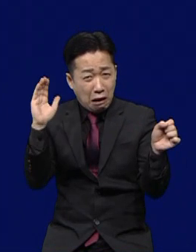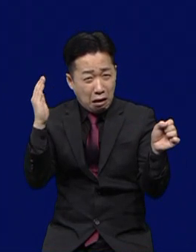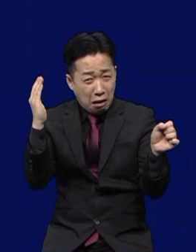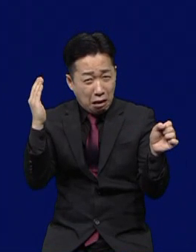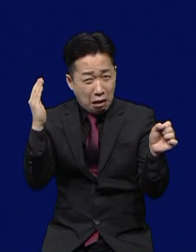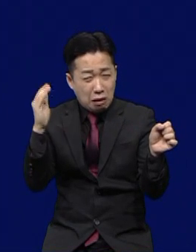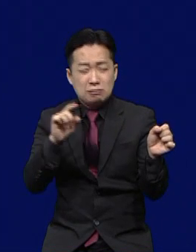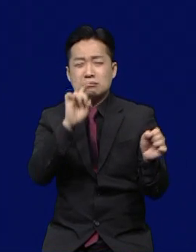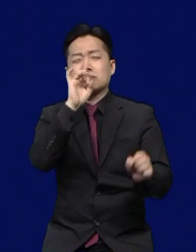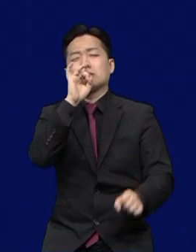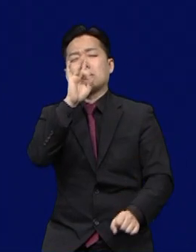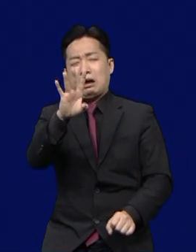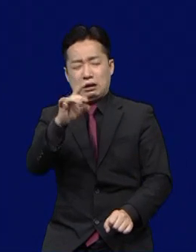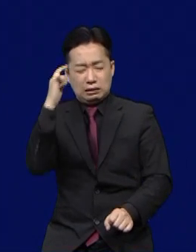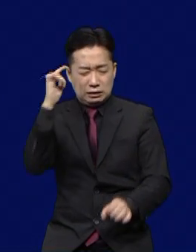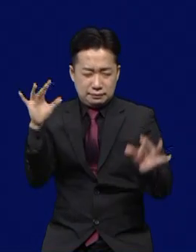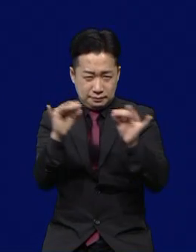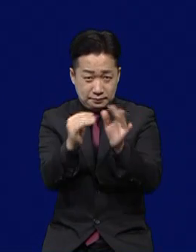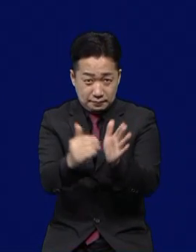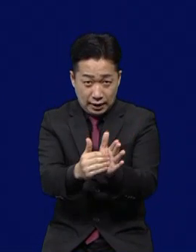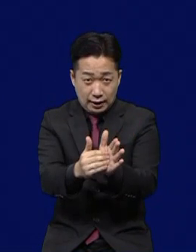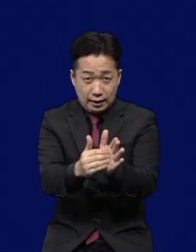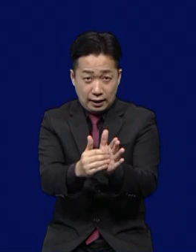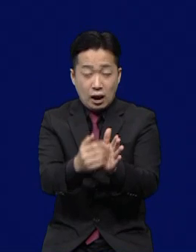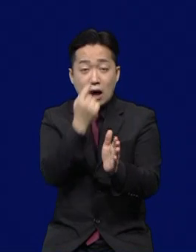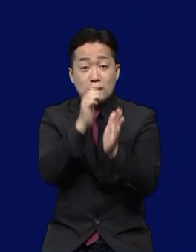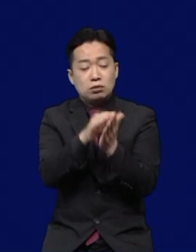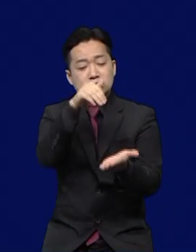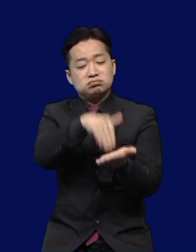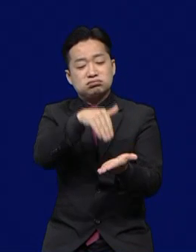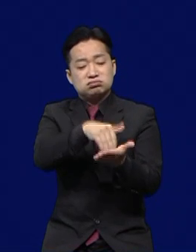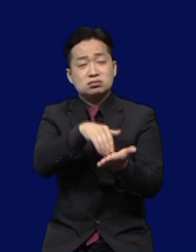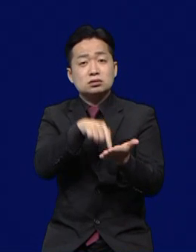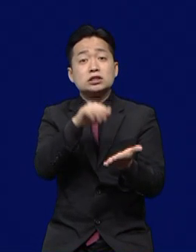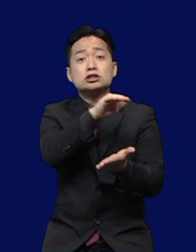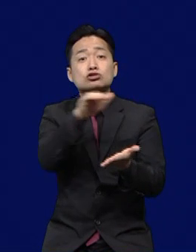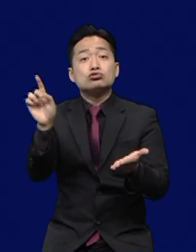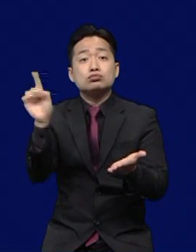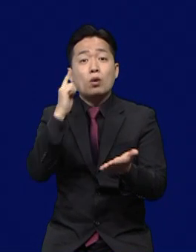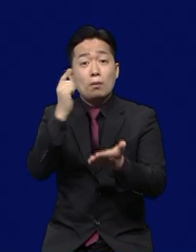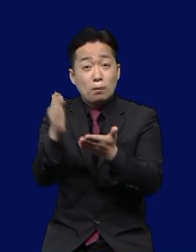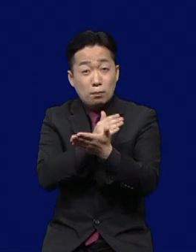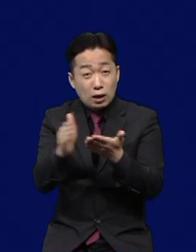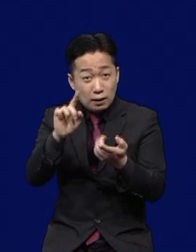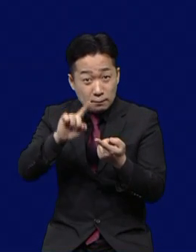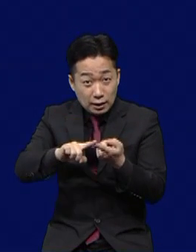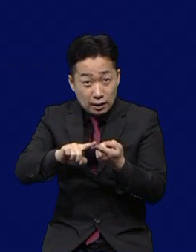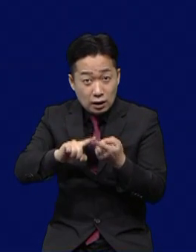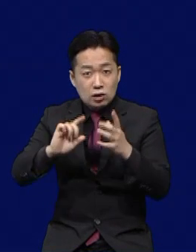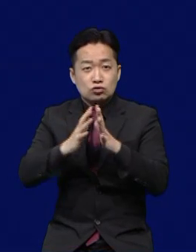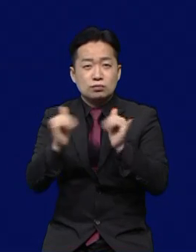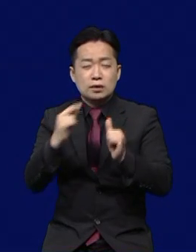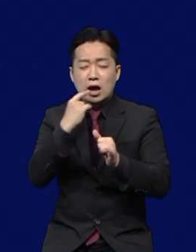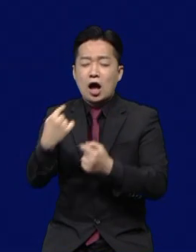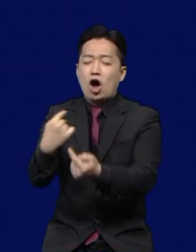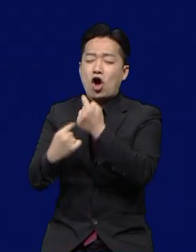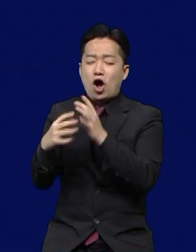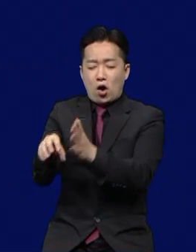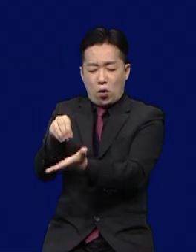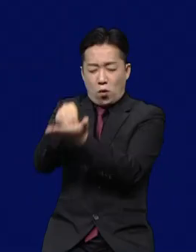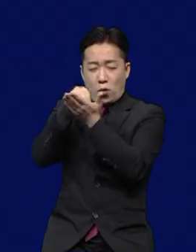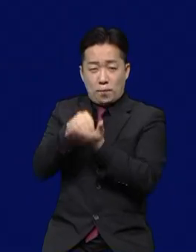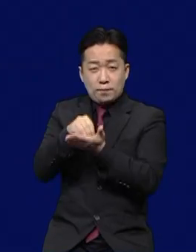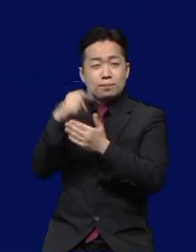데엔 공감대를 이뤘다고 전했습니다. 당사자 반성을 어떤 기준으로 판단할 것인지에 대해선 국민 의견을 수렴할